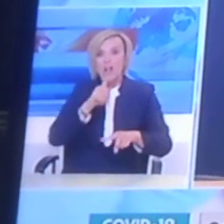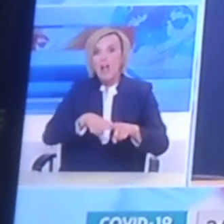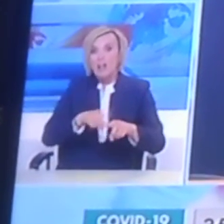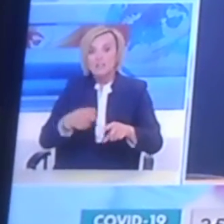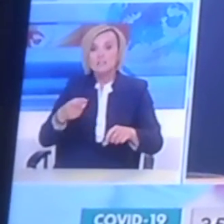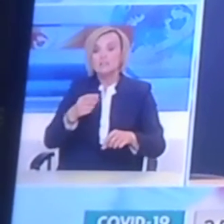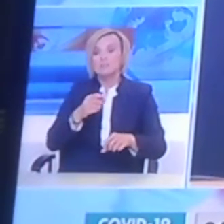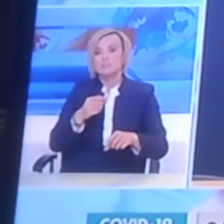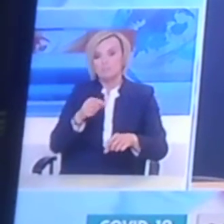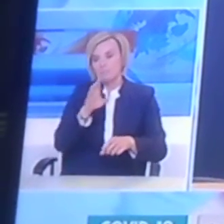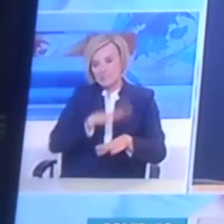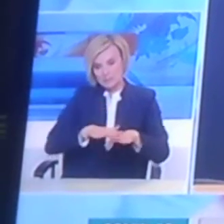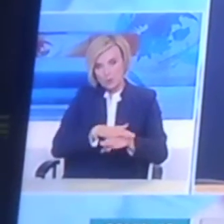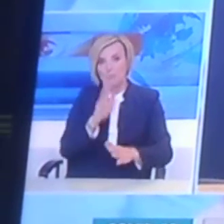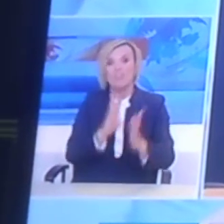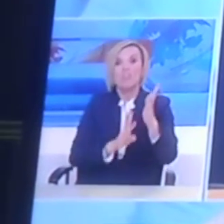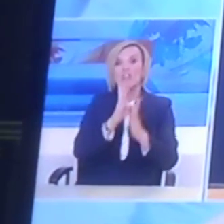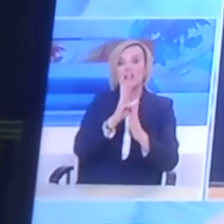13.